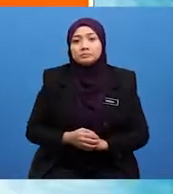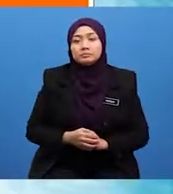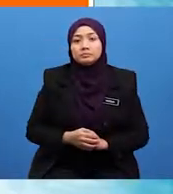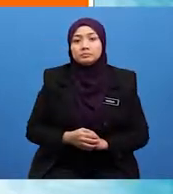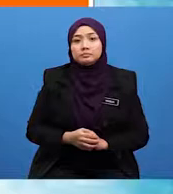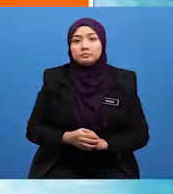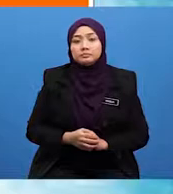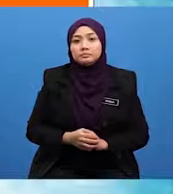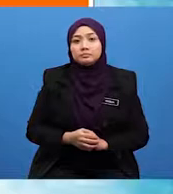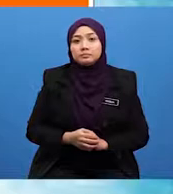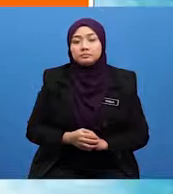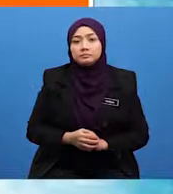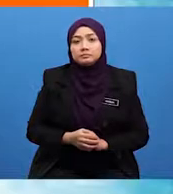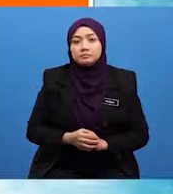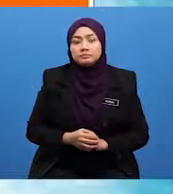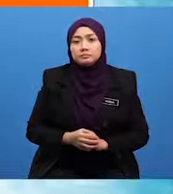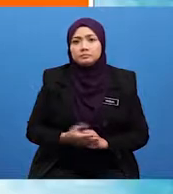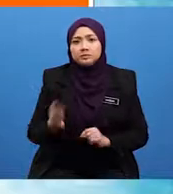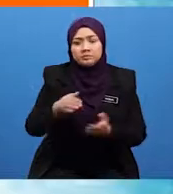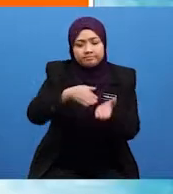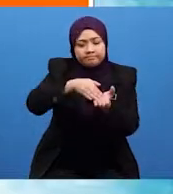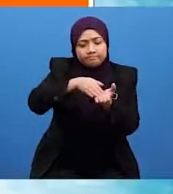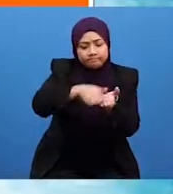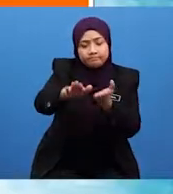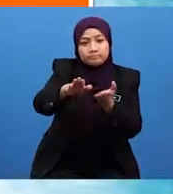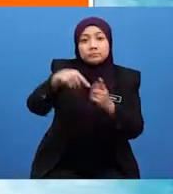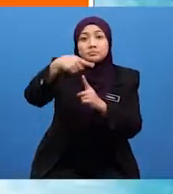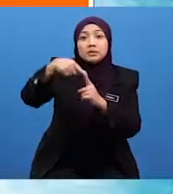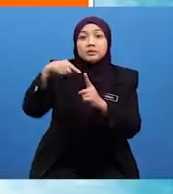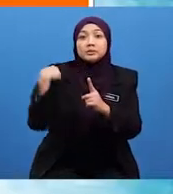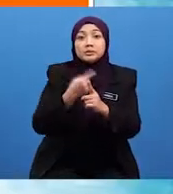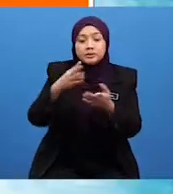Bahan beralkali berasa licin apabila disentuh.